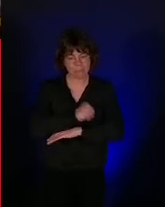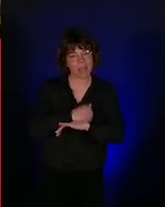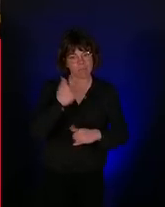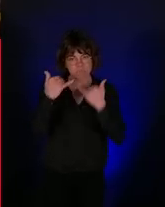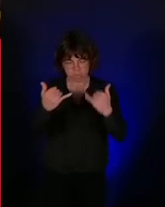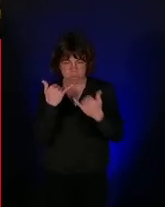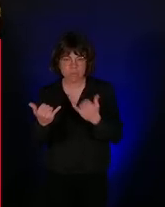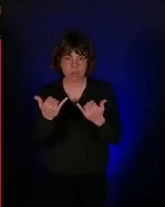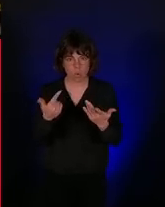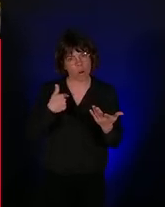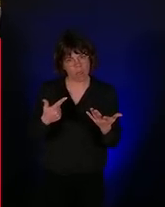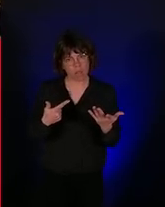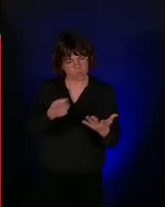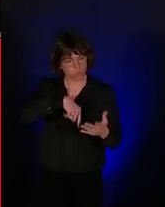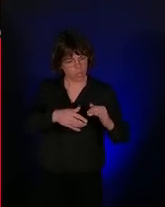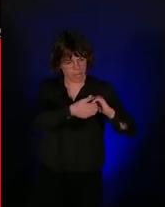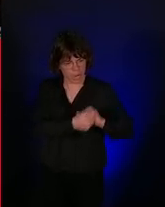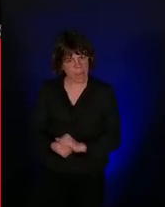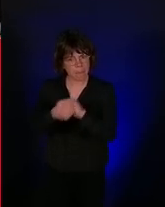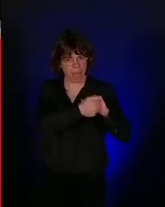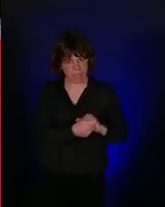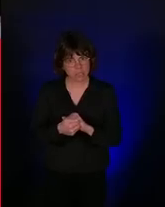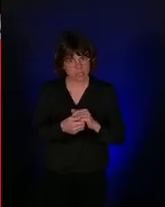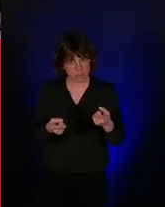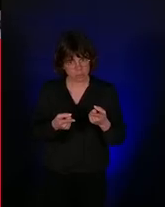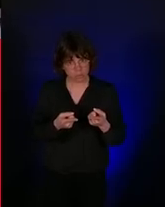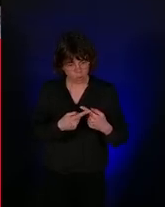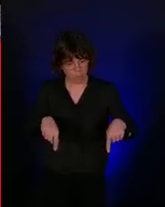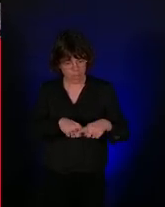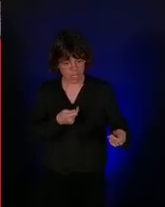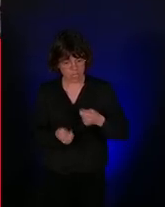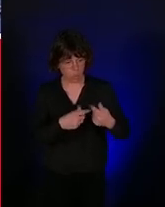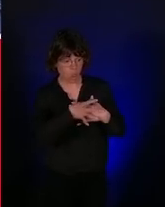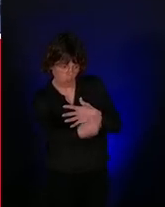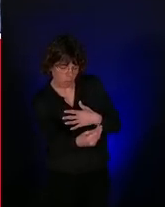qui ont été assurées par les camarades sortants du comité de gestion.